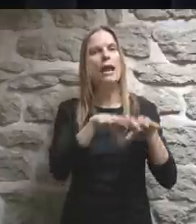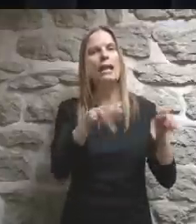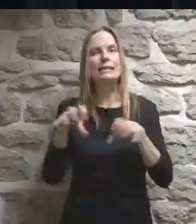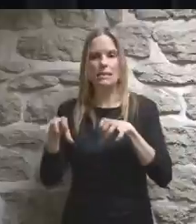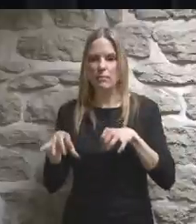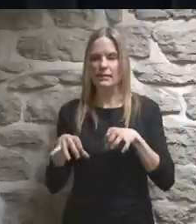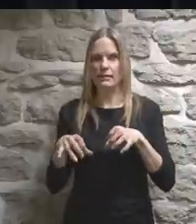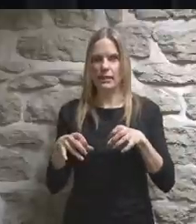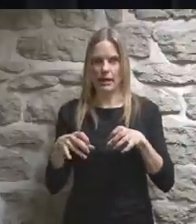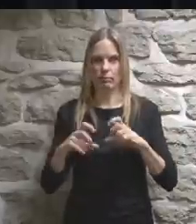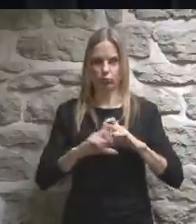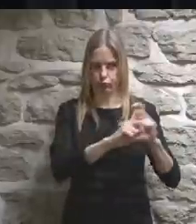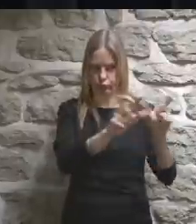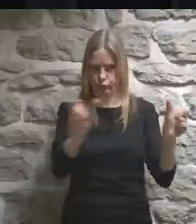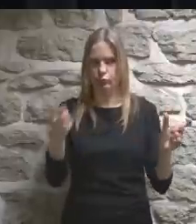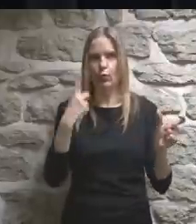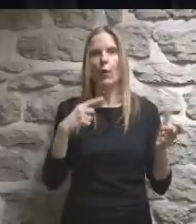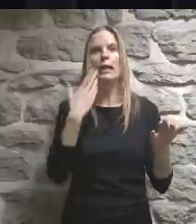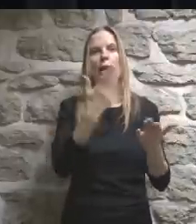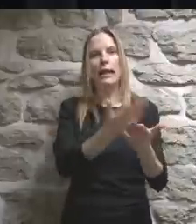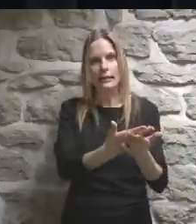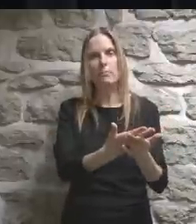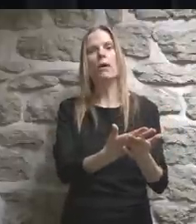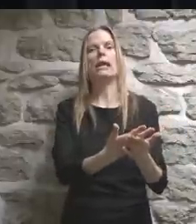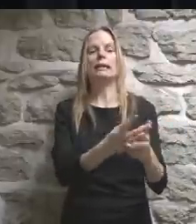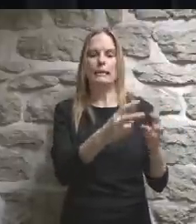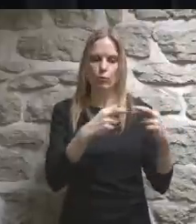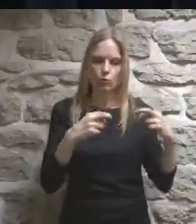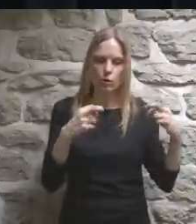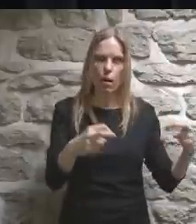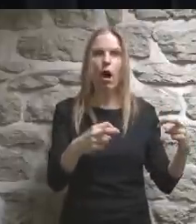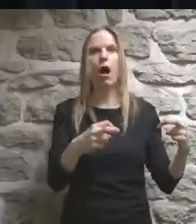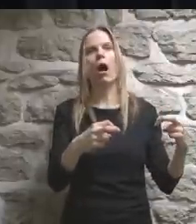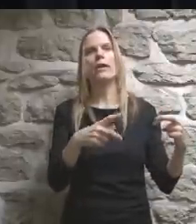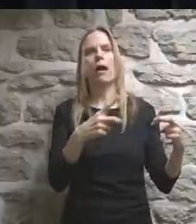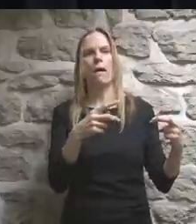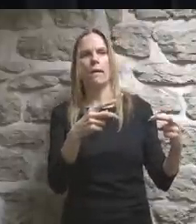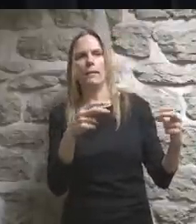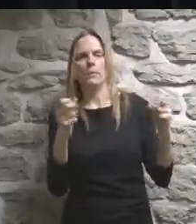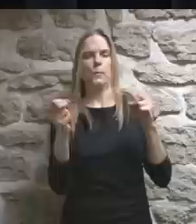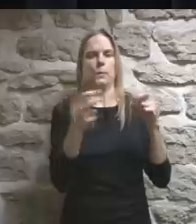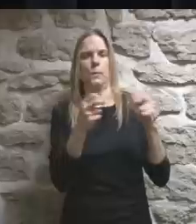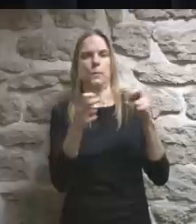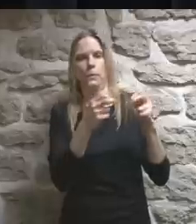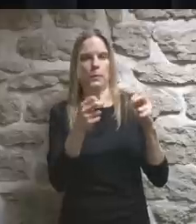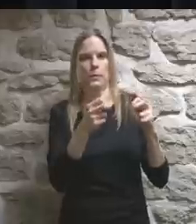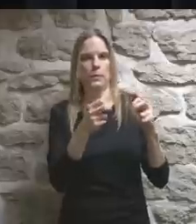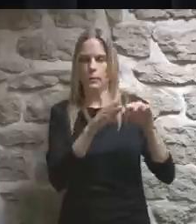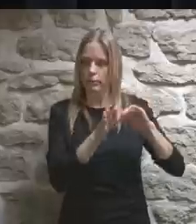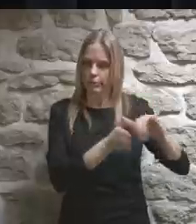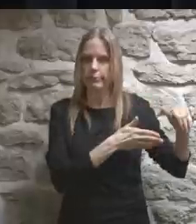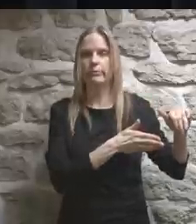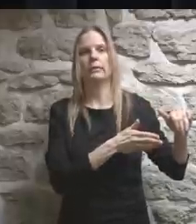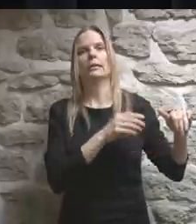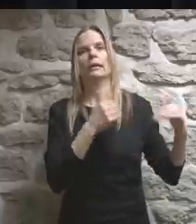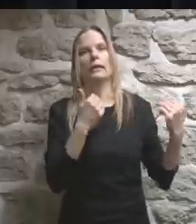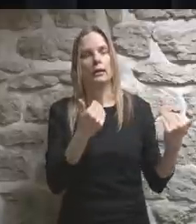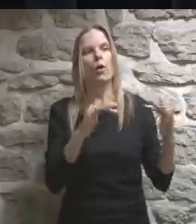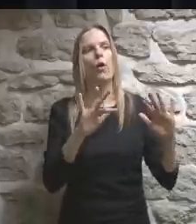ja nii-öelda sisepoliitiline sõjakirves teatud teemade osas matta mõneks ajaks maha, et me arutame